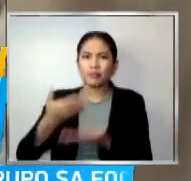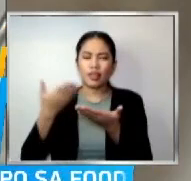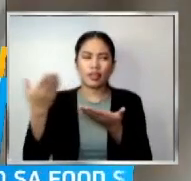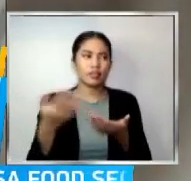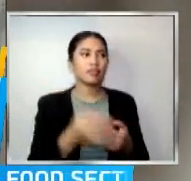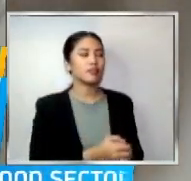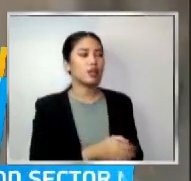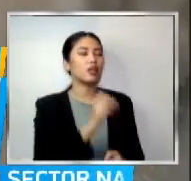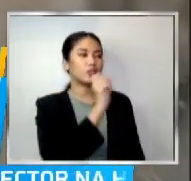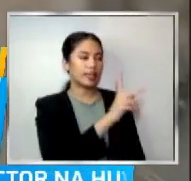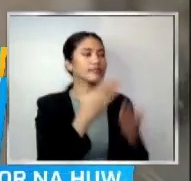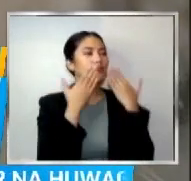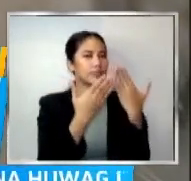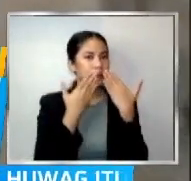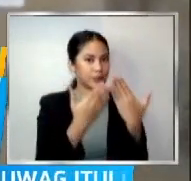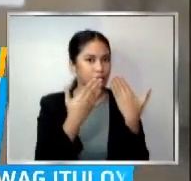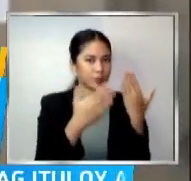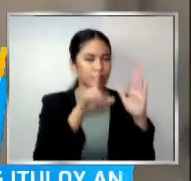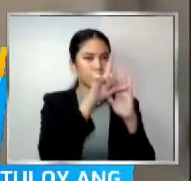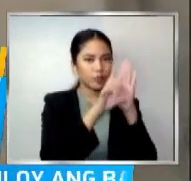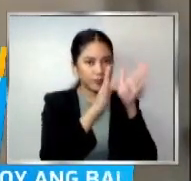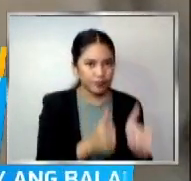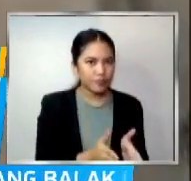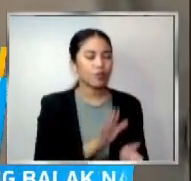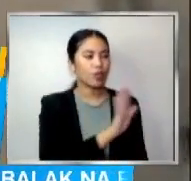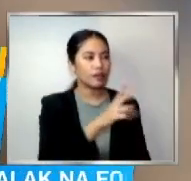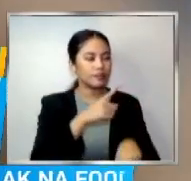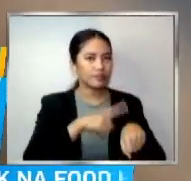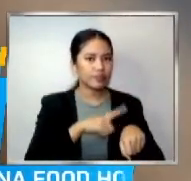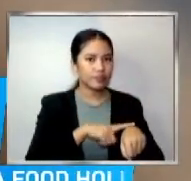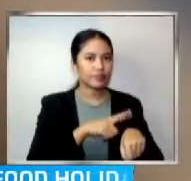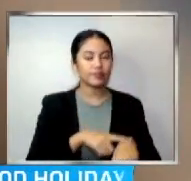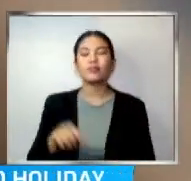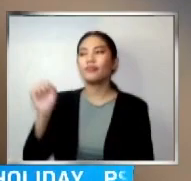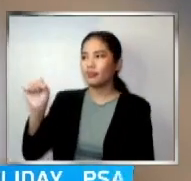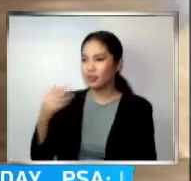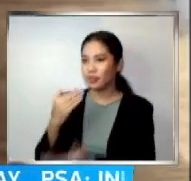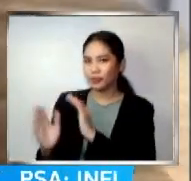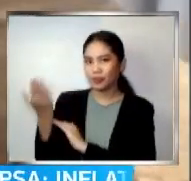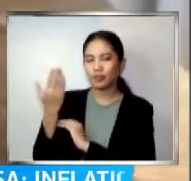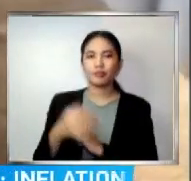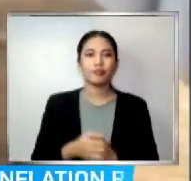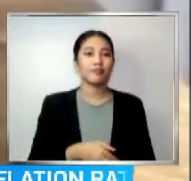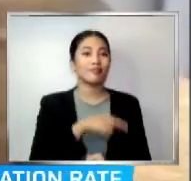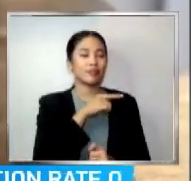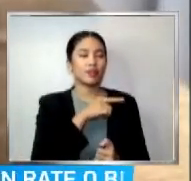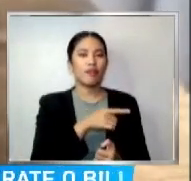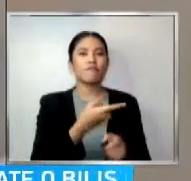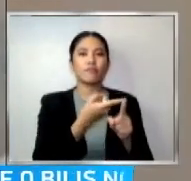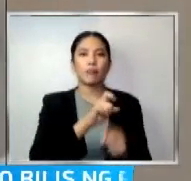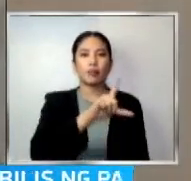marami pong salamat, attorney, sa inyo pong binigay sa good aming oras. Good morning sa inyo dalawa. Yan naman po si Attorney Vic Dimagiba ng Laban